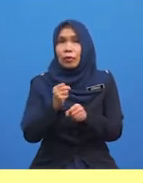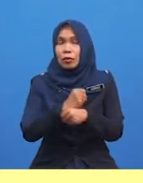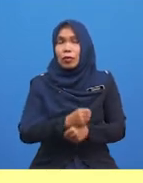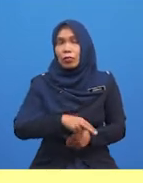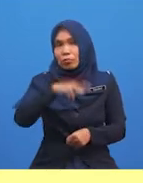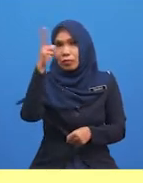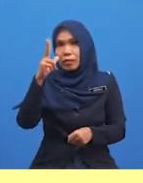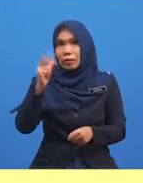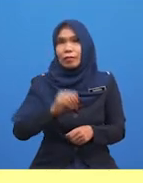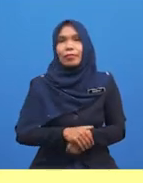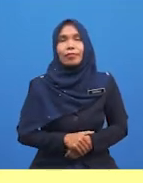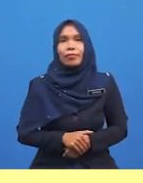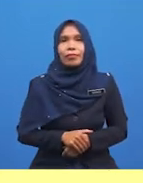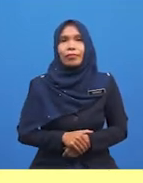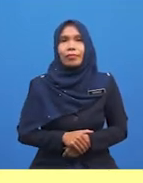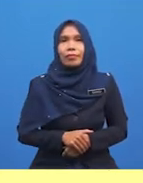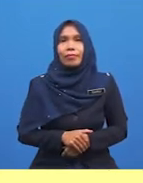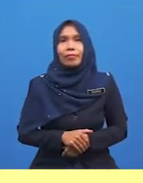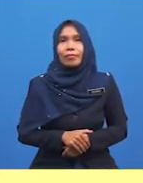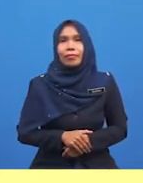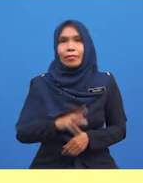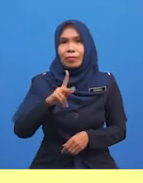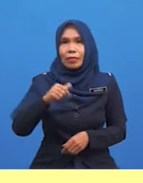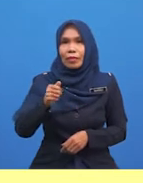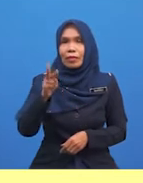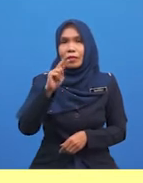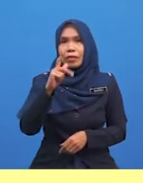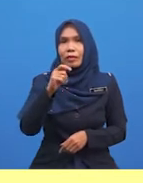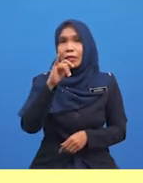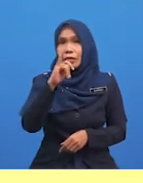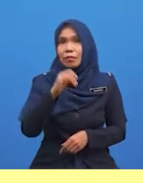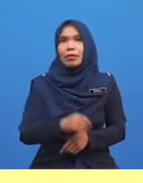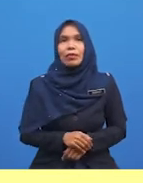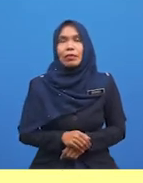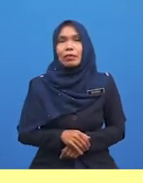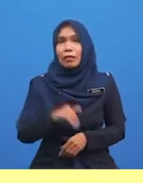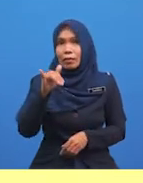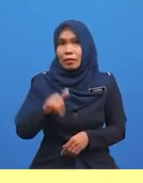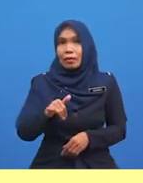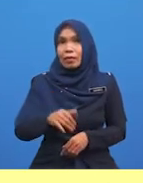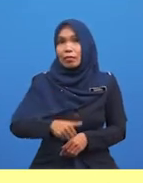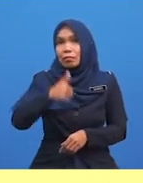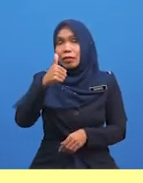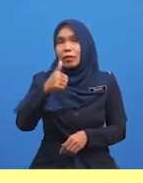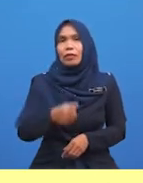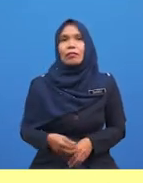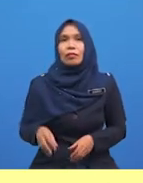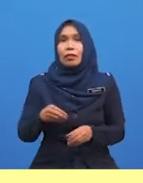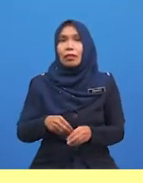menang secara majoriti dalam pilihan raya diberi mandat untuk membentuk kerajaan.